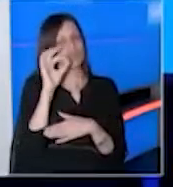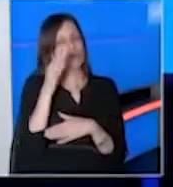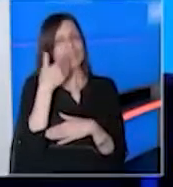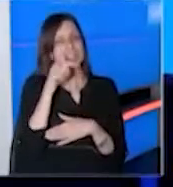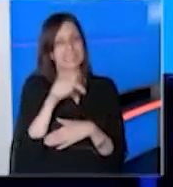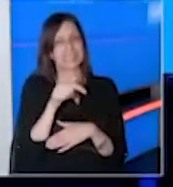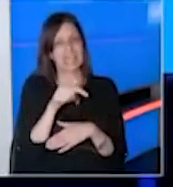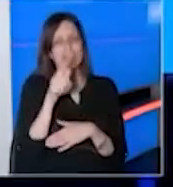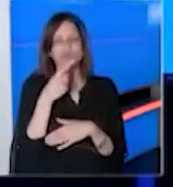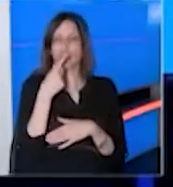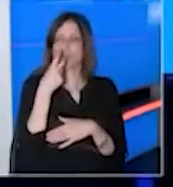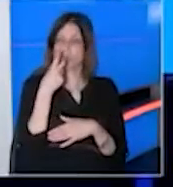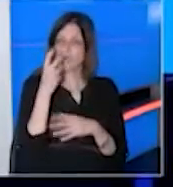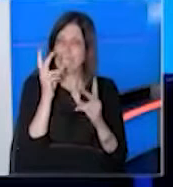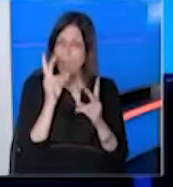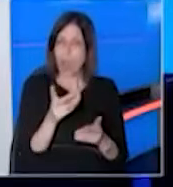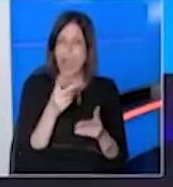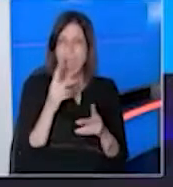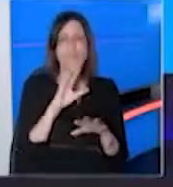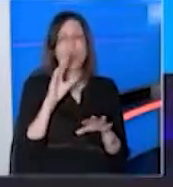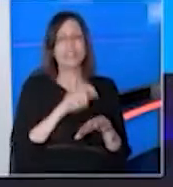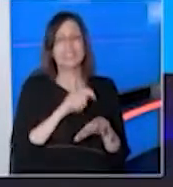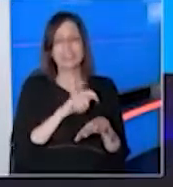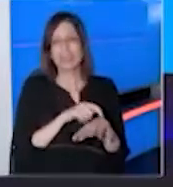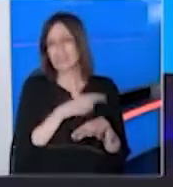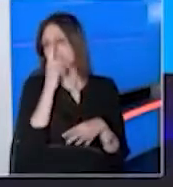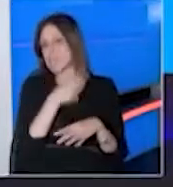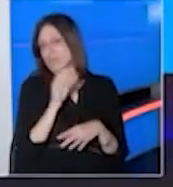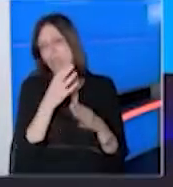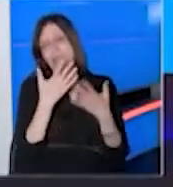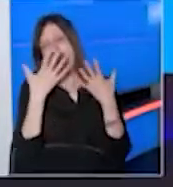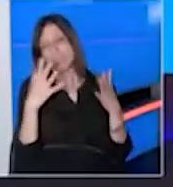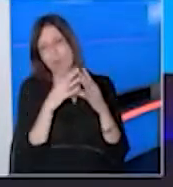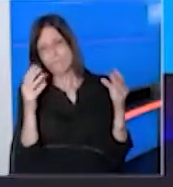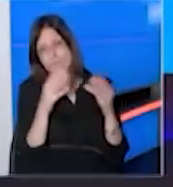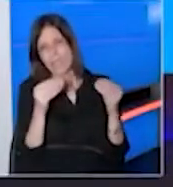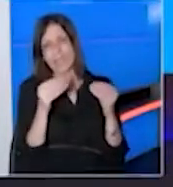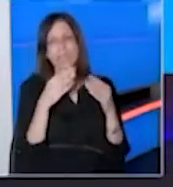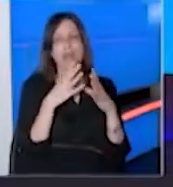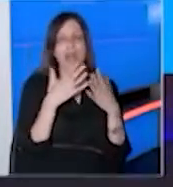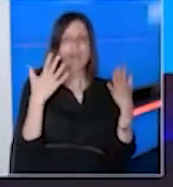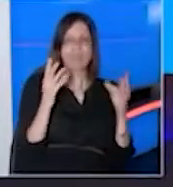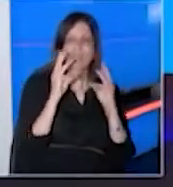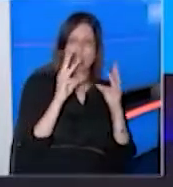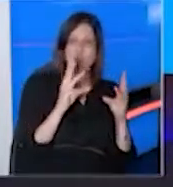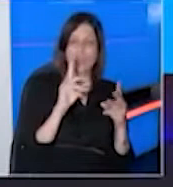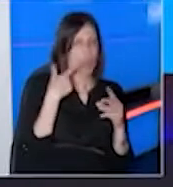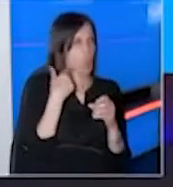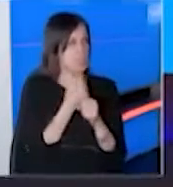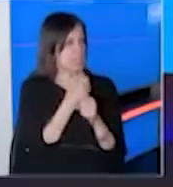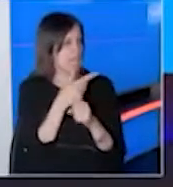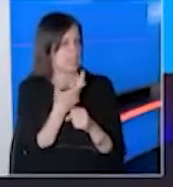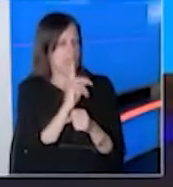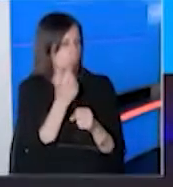ישראל, שרשאית בכל זמן לצרכיה, לצורך העניין הרחבת אופקים, הרחבת שדרות... אבל היא לא עושה את זה. היא עושה את